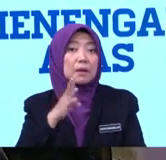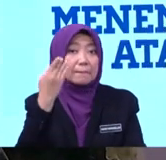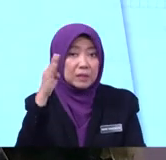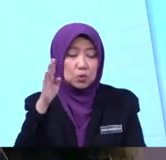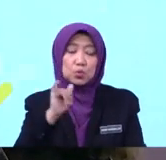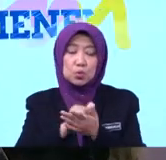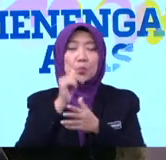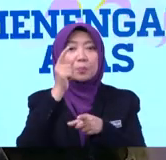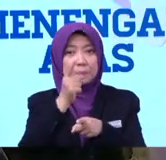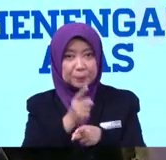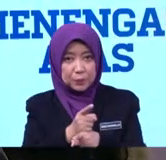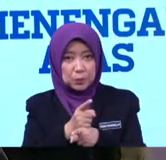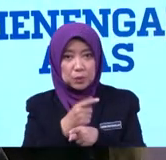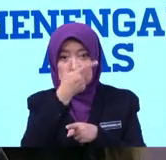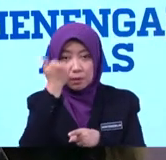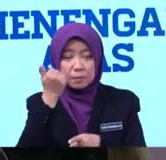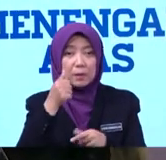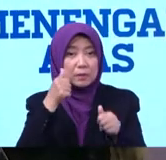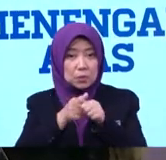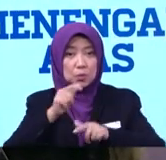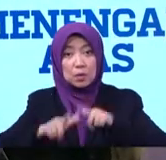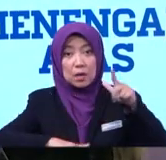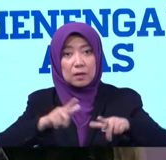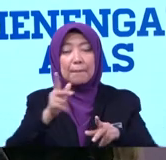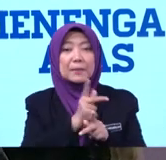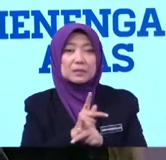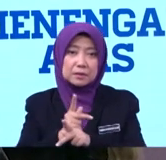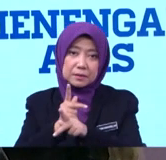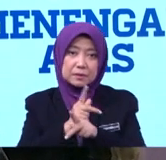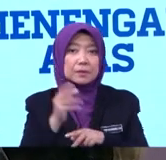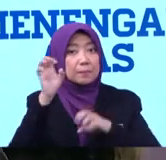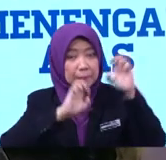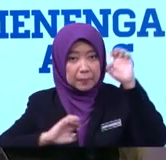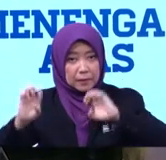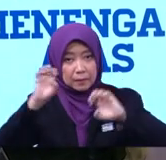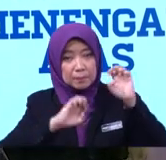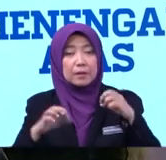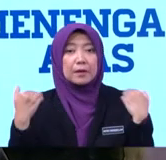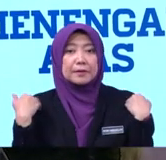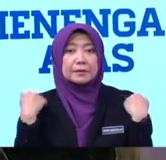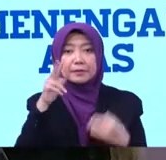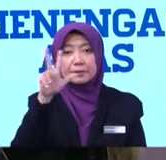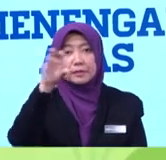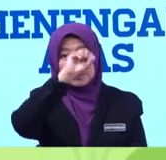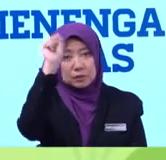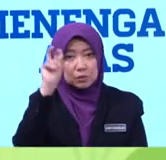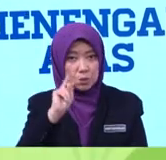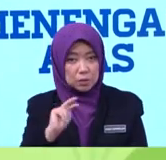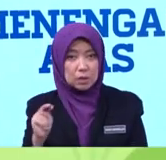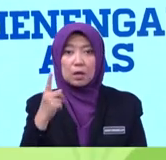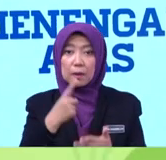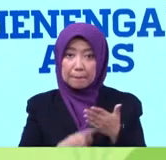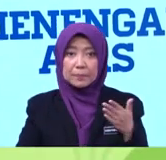tepat nah menepati langkah berjaga-jaga dan untuk eksperimen ini ada tiga soal dan soalnya pertama